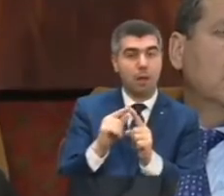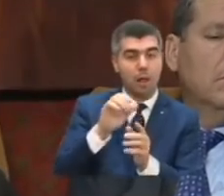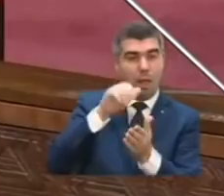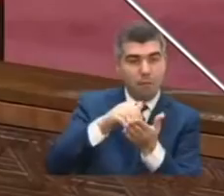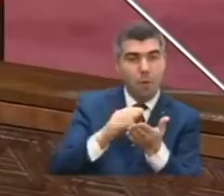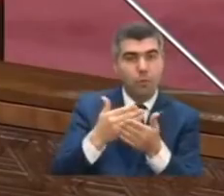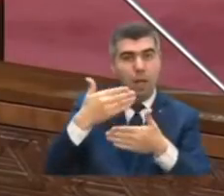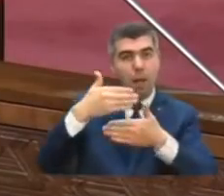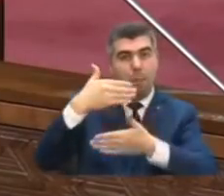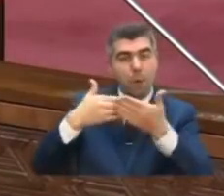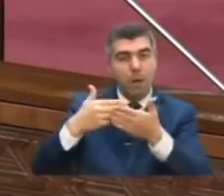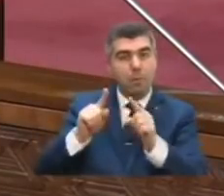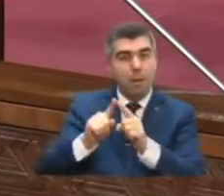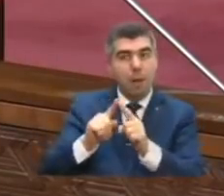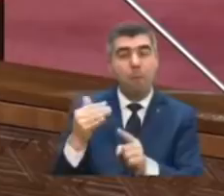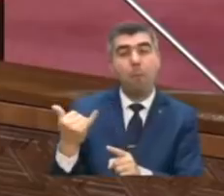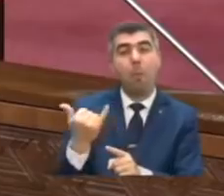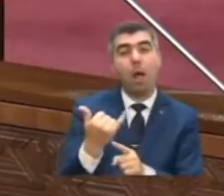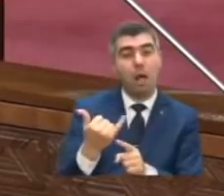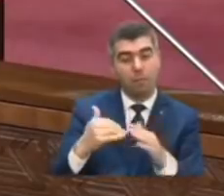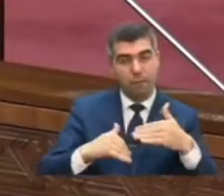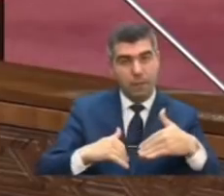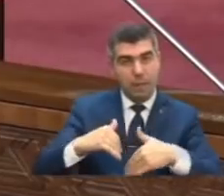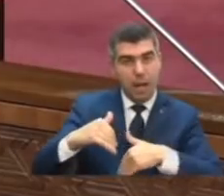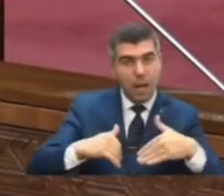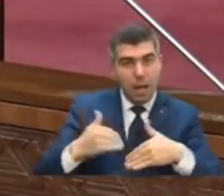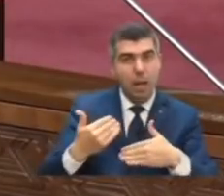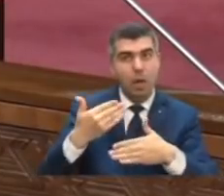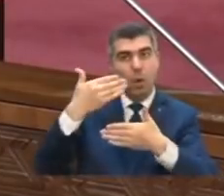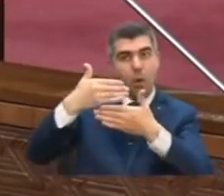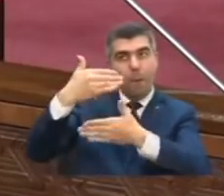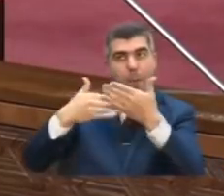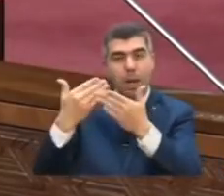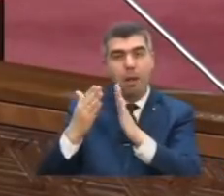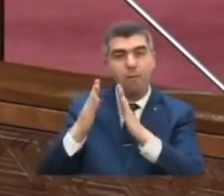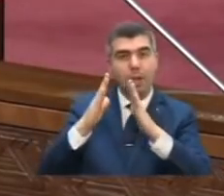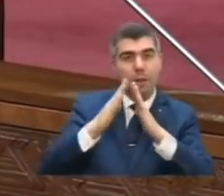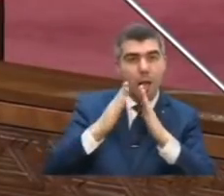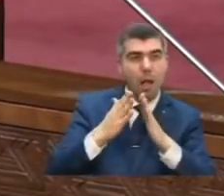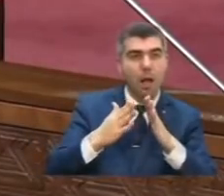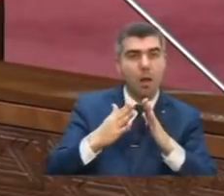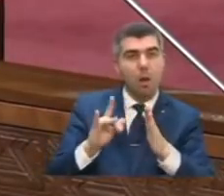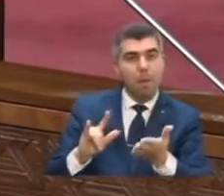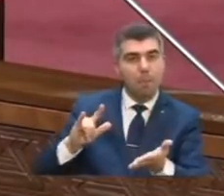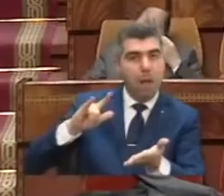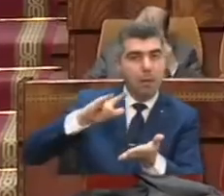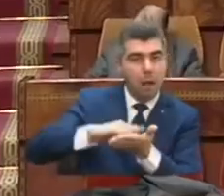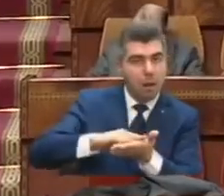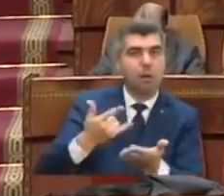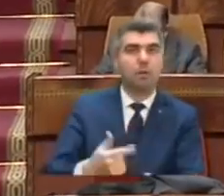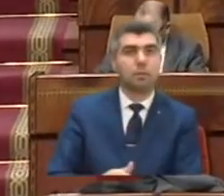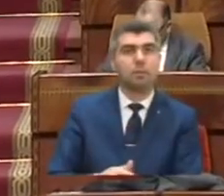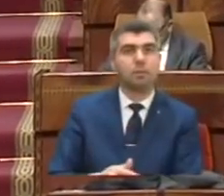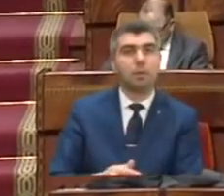هو الماده الخام ديال الطريق وديال ديال المطار وديال